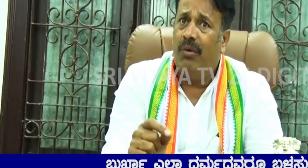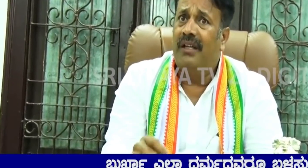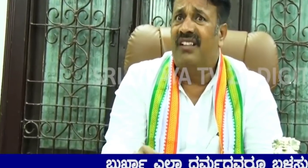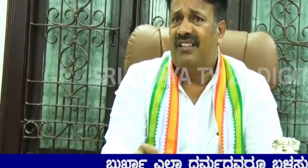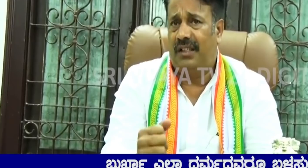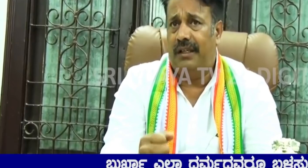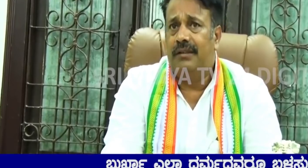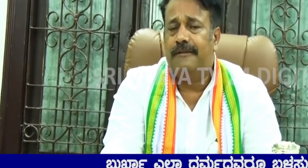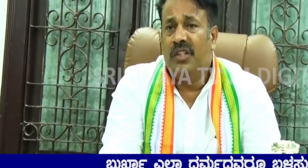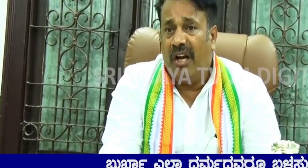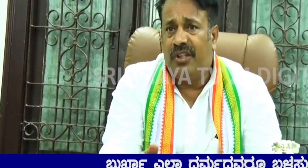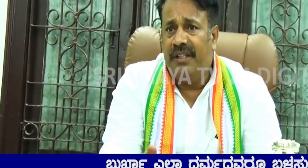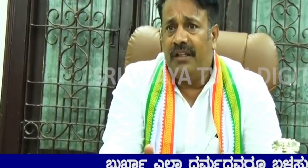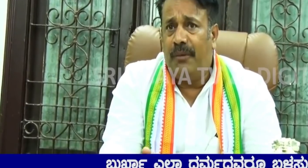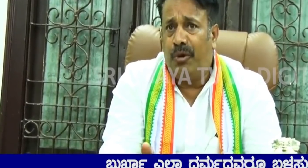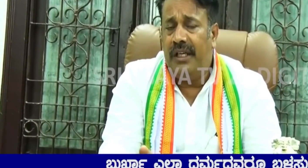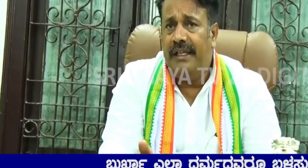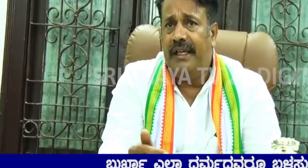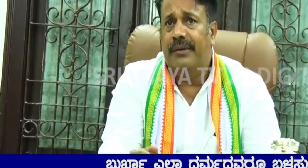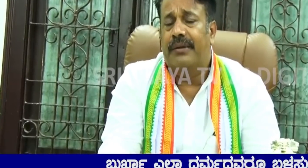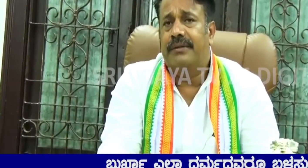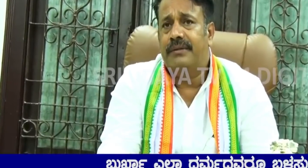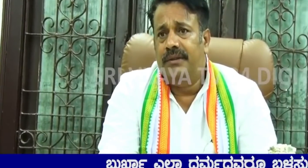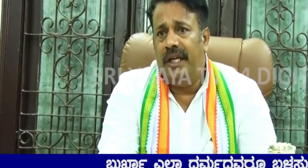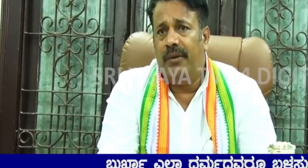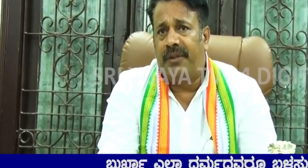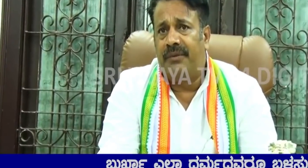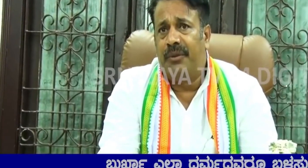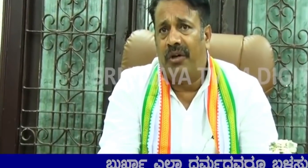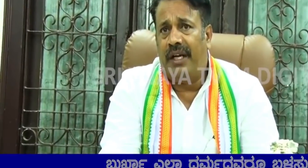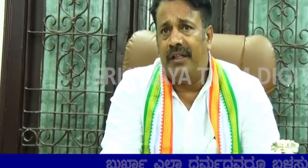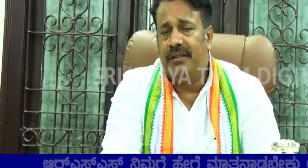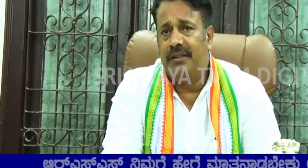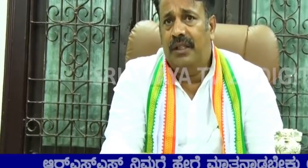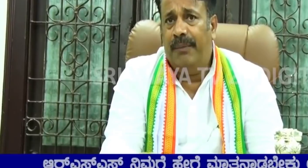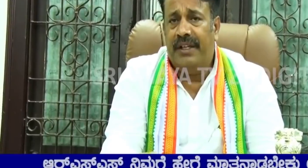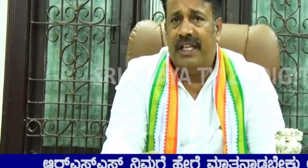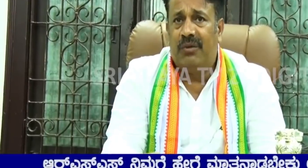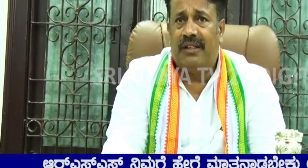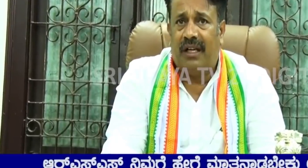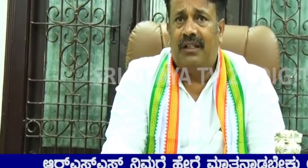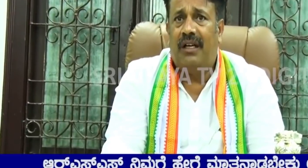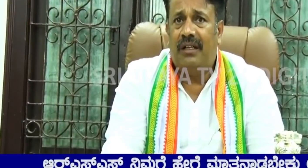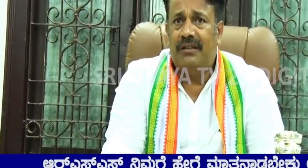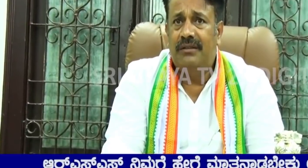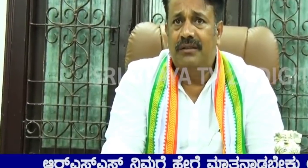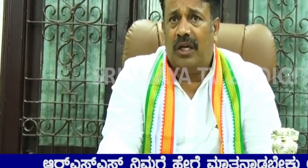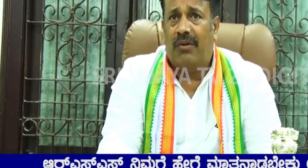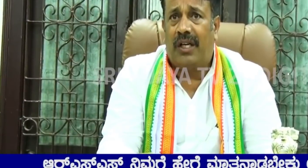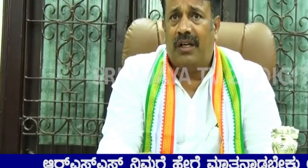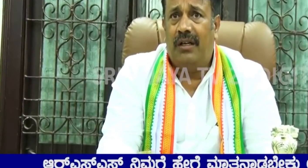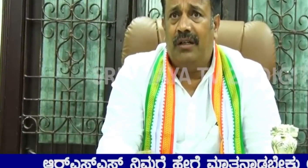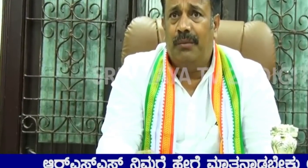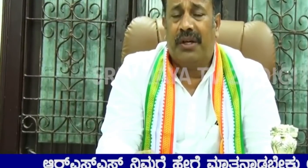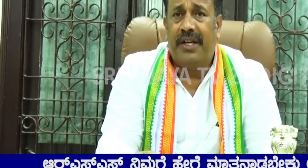ಒಂದು ಪಾರ್ಟಿಯಲ್ಲಿ ಸರಿನಾ? ನಾನು ಸಮುದಾಯದ ಎಲ್ಲಾ ಸಹೋದರಲ್ಲಿ ವಿನಂತಿಸ್ಕೊಂಡಿದ್ದೀನಿ, ನಾಳೆ ಮತ್ತೆ ಪ್ರೆಸ್ ಮೀಟ್ ಮಾಡ್ತಾ